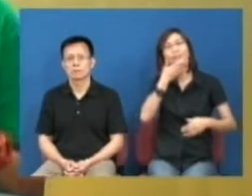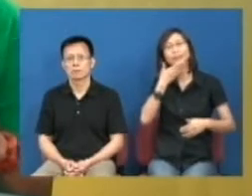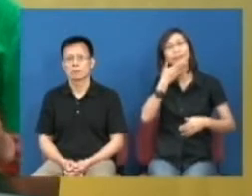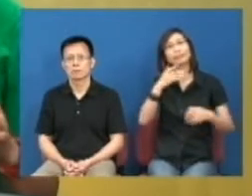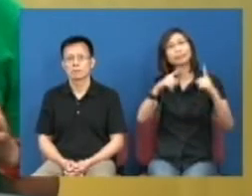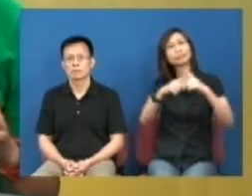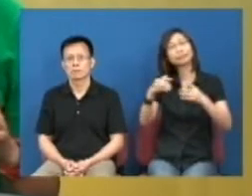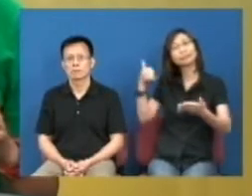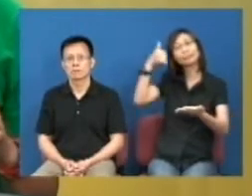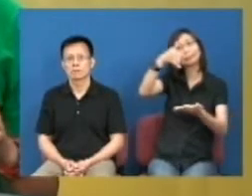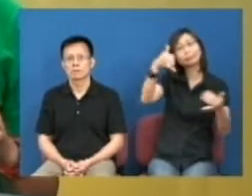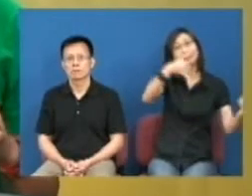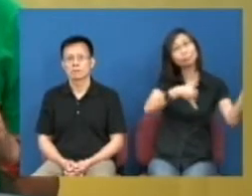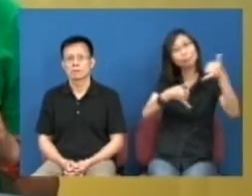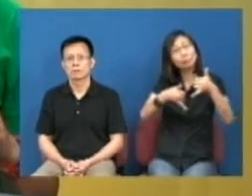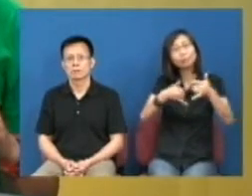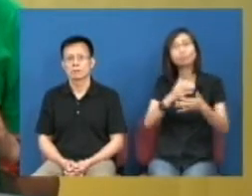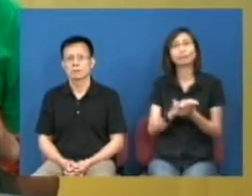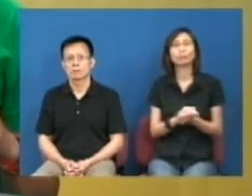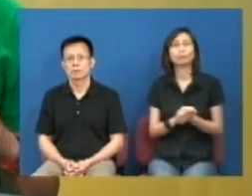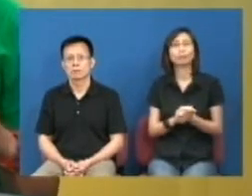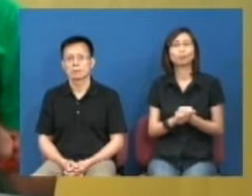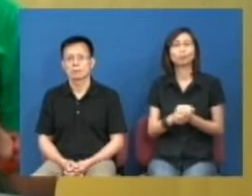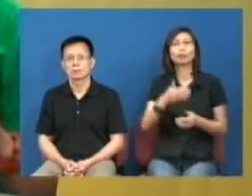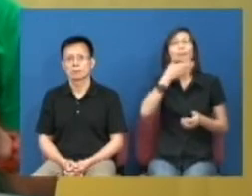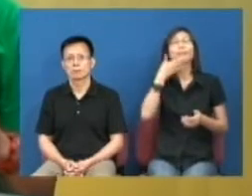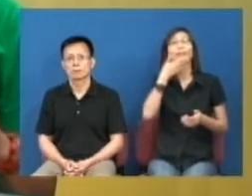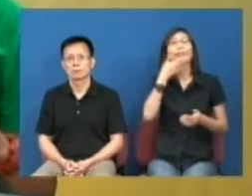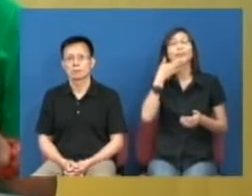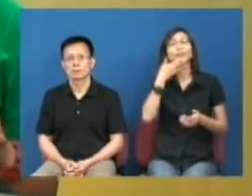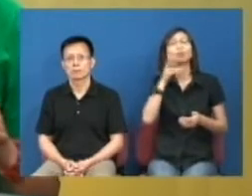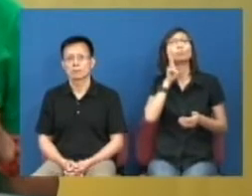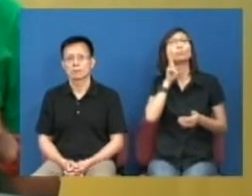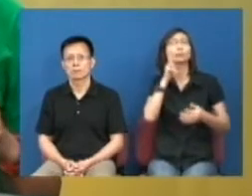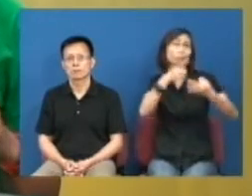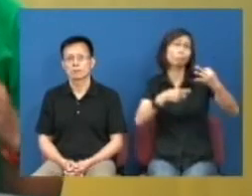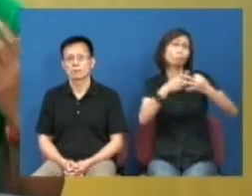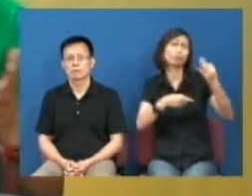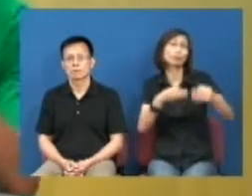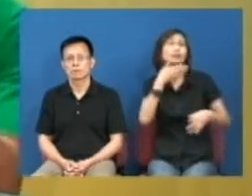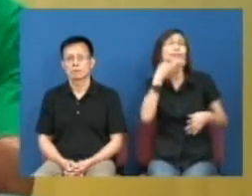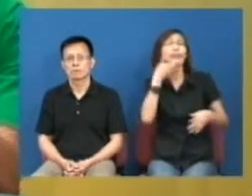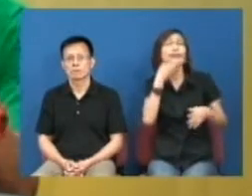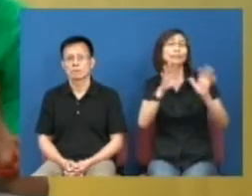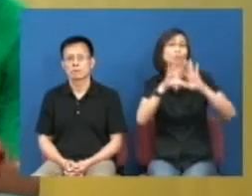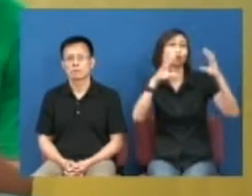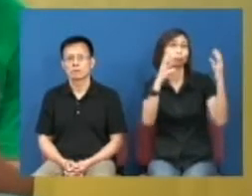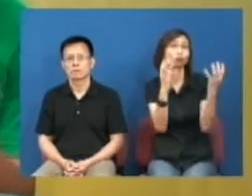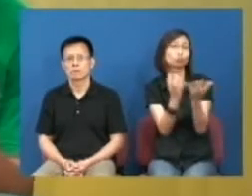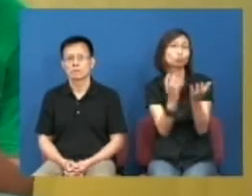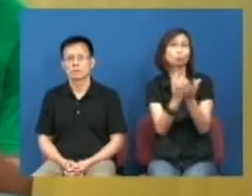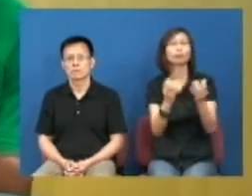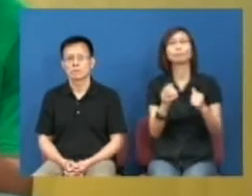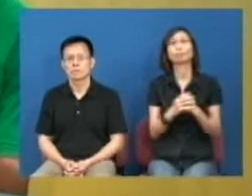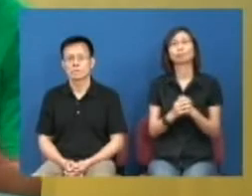與啦。咁有所謂即係青年即係 青年組個班啦，即係話叫做